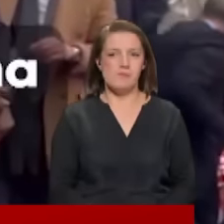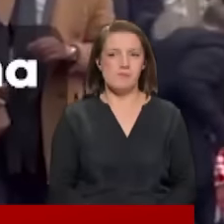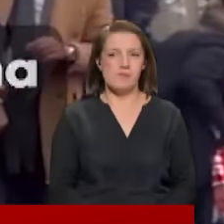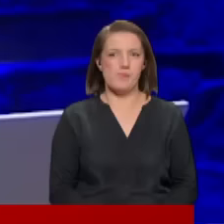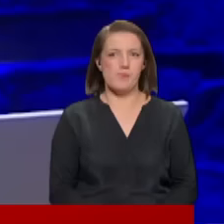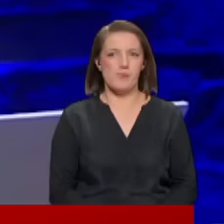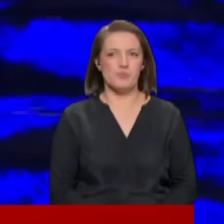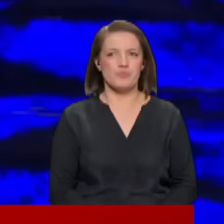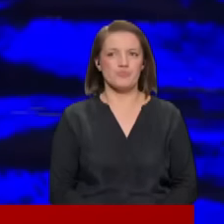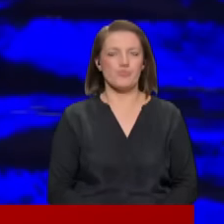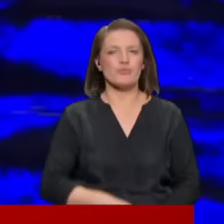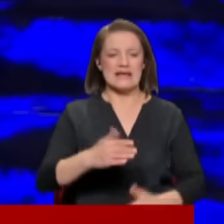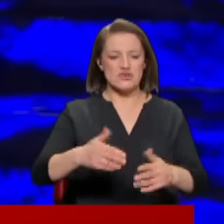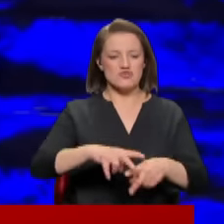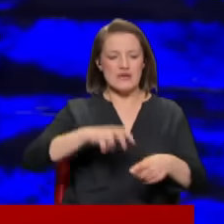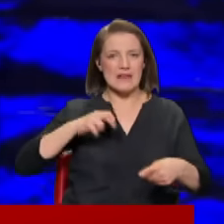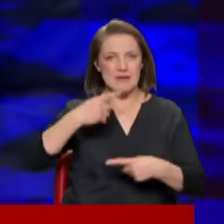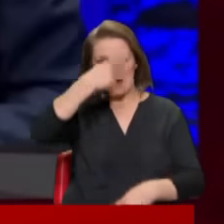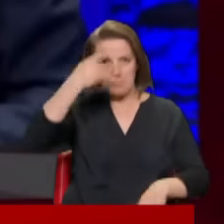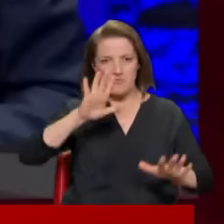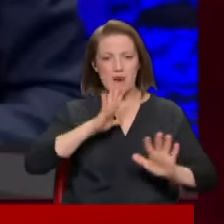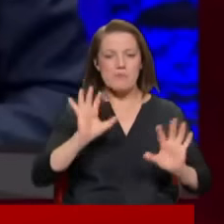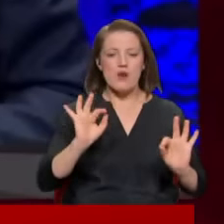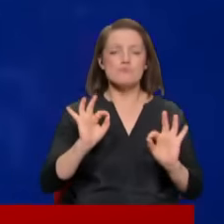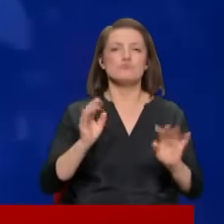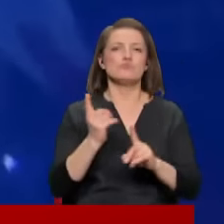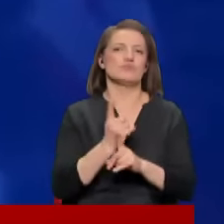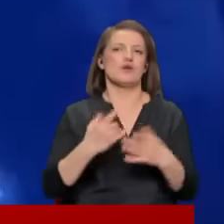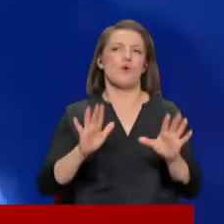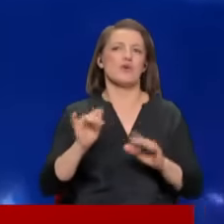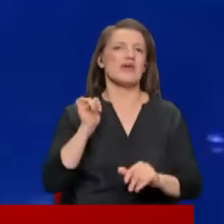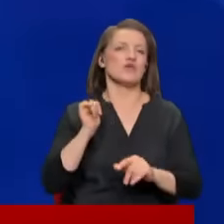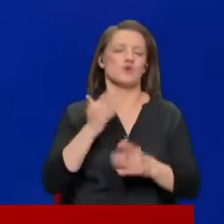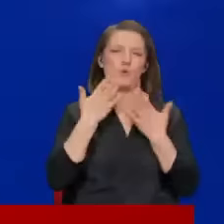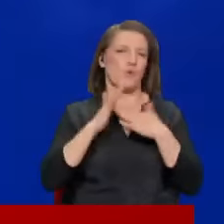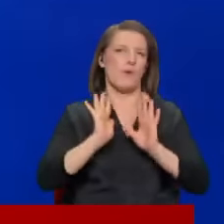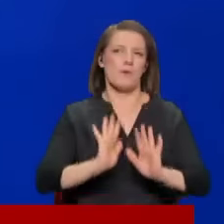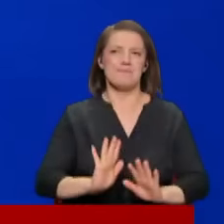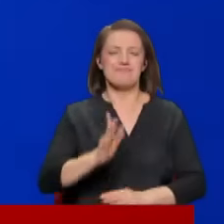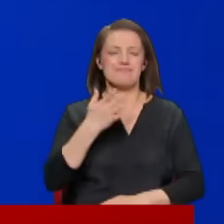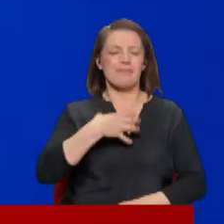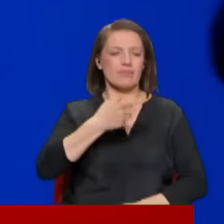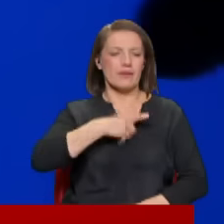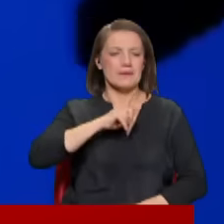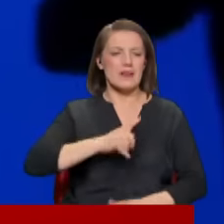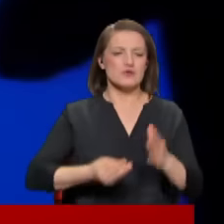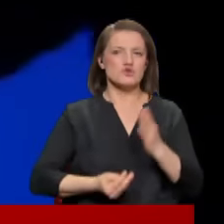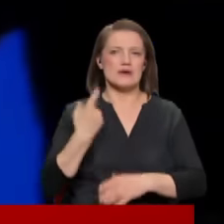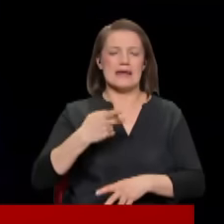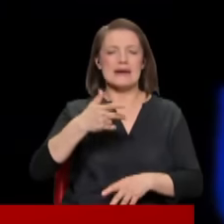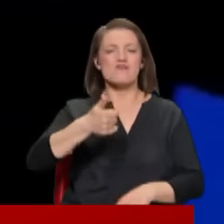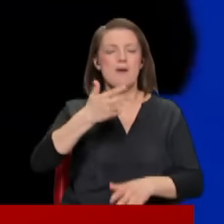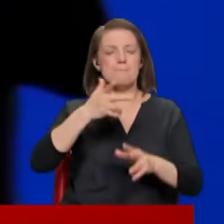temenni ediyorum. Çekilme ihtimaliniz var mı? Öyle bir şey mümkün değil. Artık dönüşü olmaz. Tüm seçim bölgelerinde kendi adaylarını çıkartan Yeniden Refah